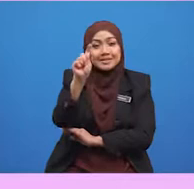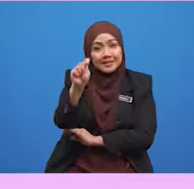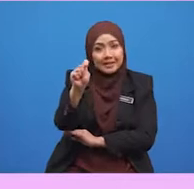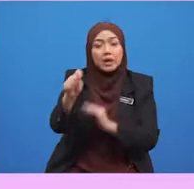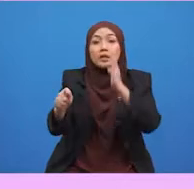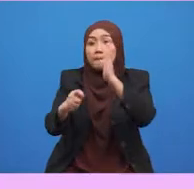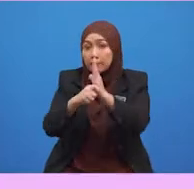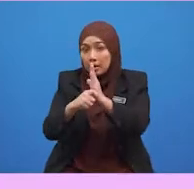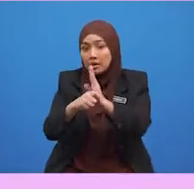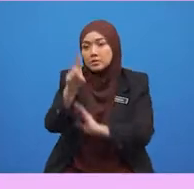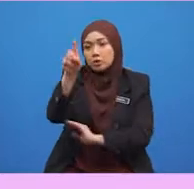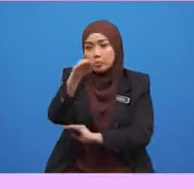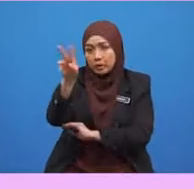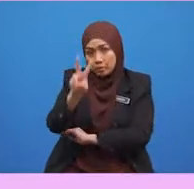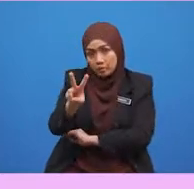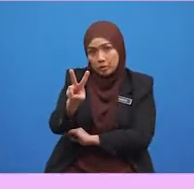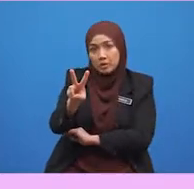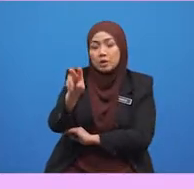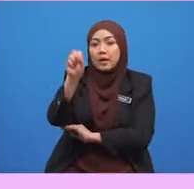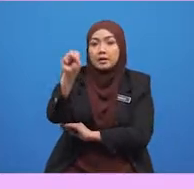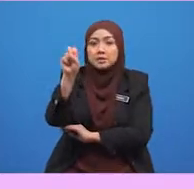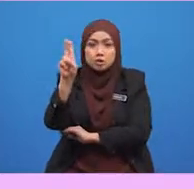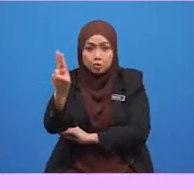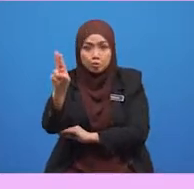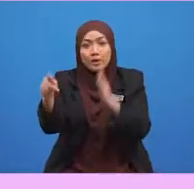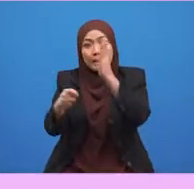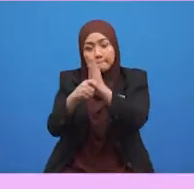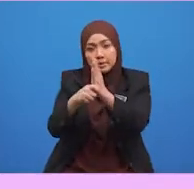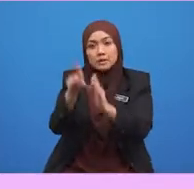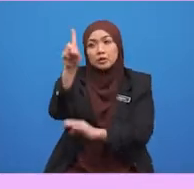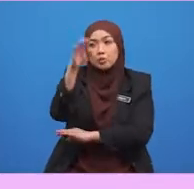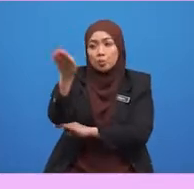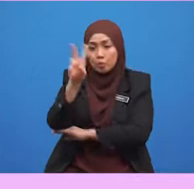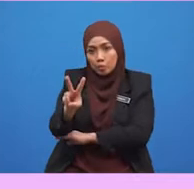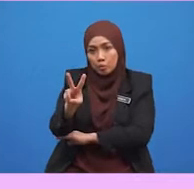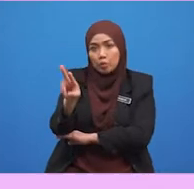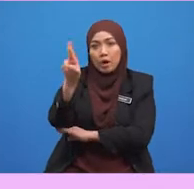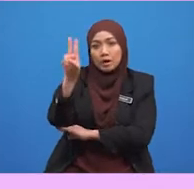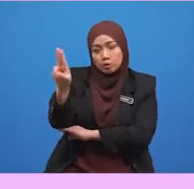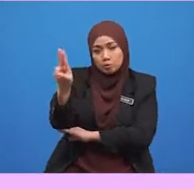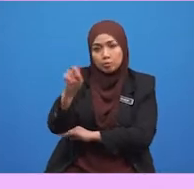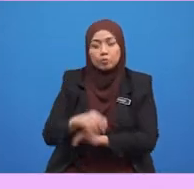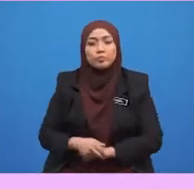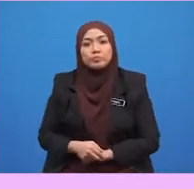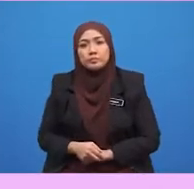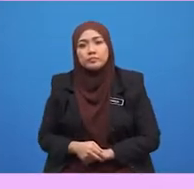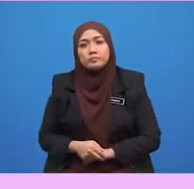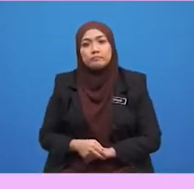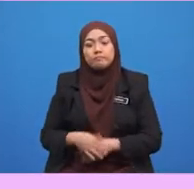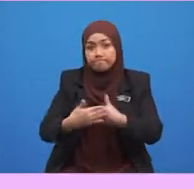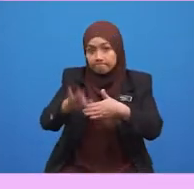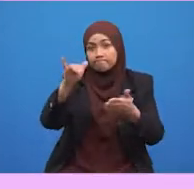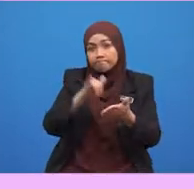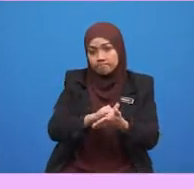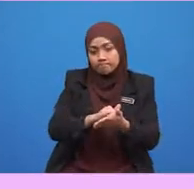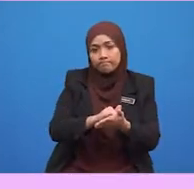ST tambah 1 per 2 SU tambah 1 per 2 RU.